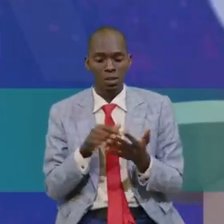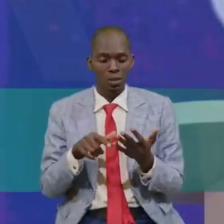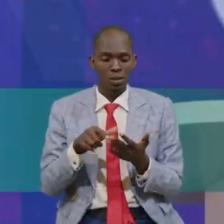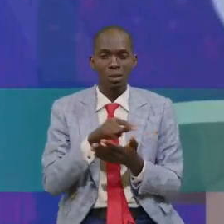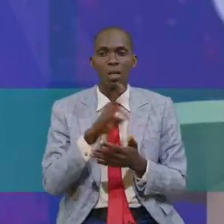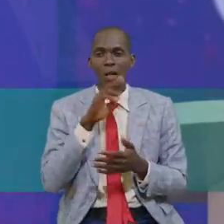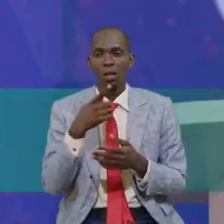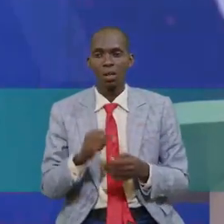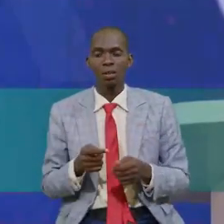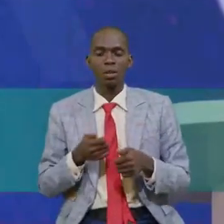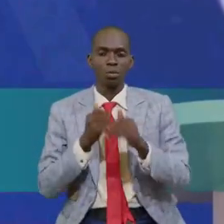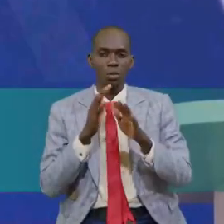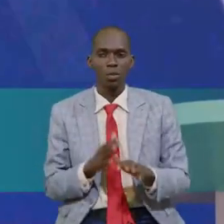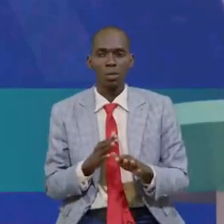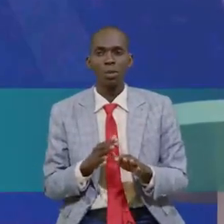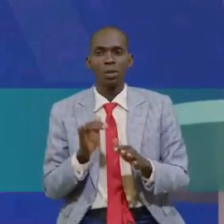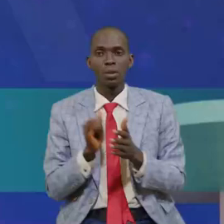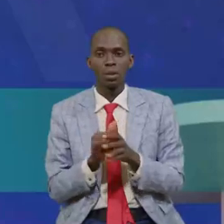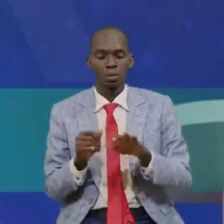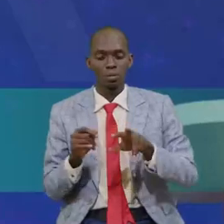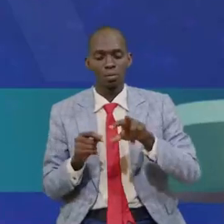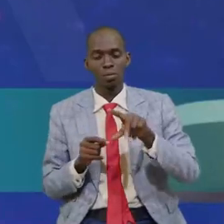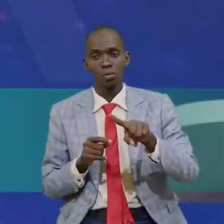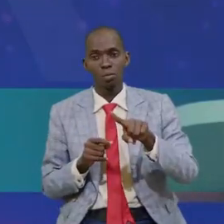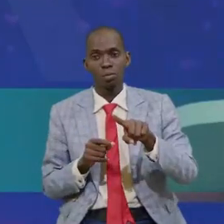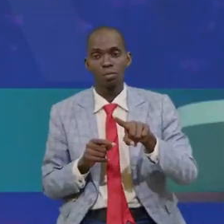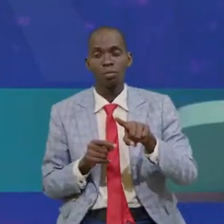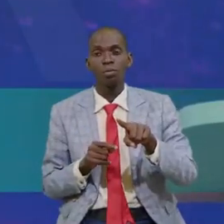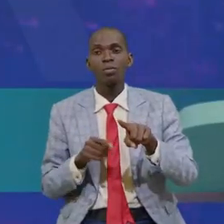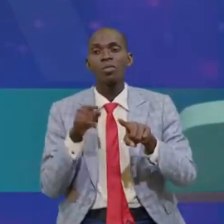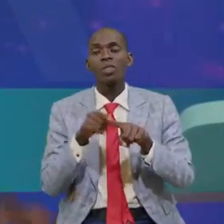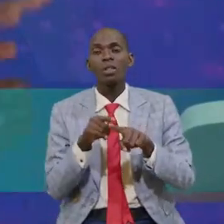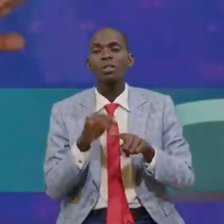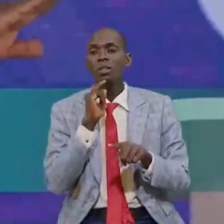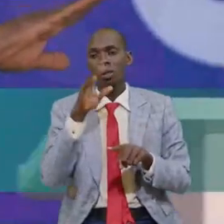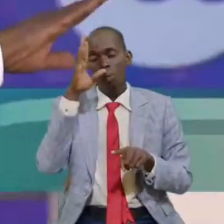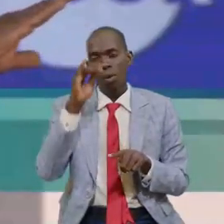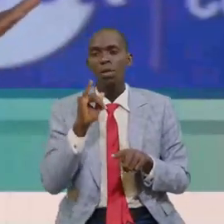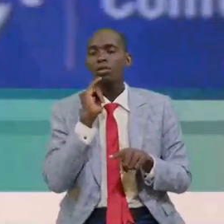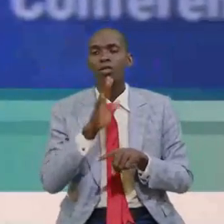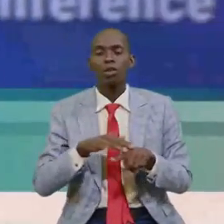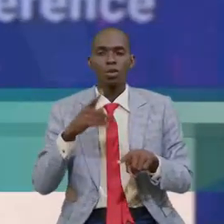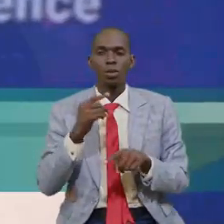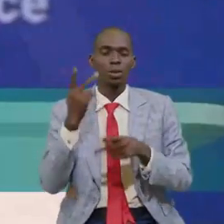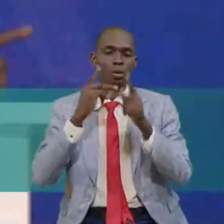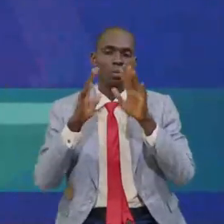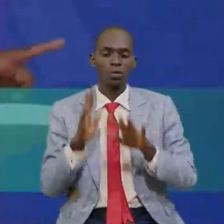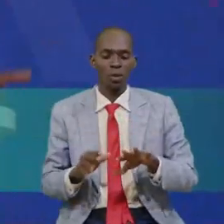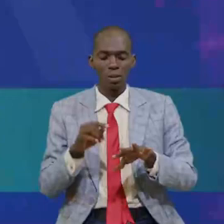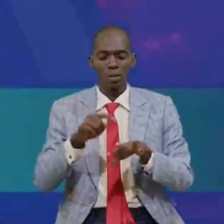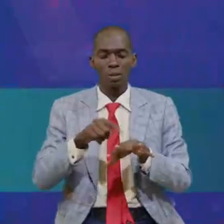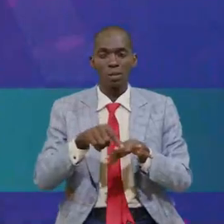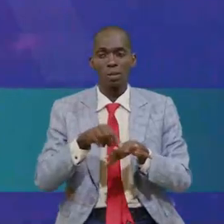c'est l'apôtre, le doigt qui pointe, c'est toi l'homme, ça c'est le prophète. Et le doigt au